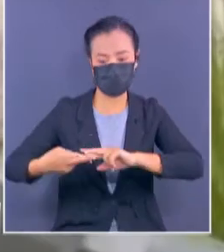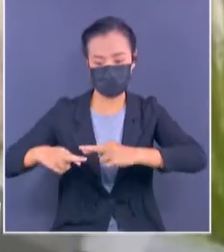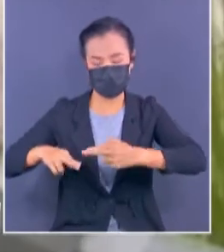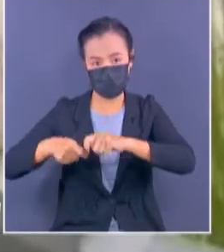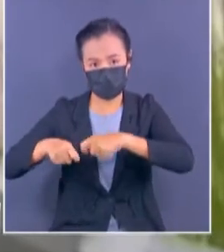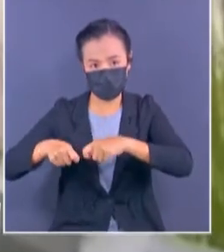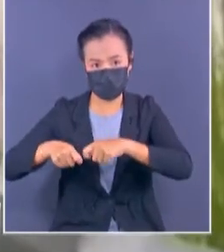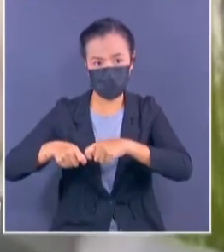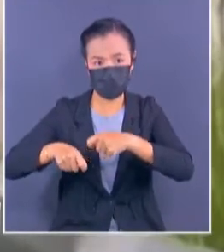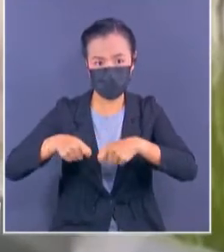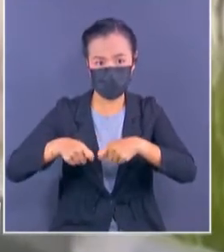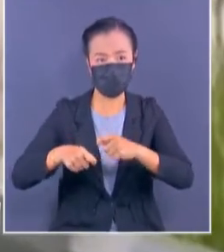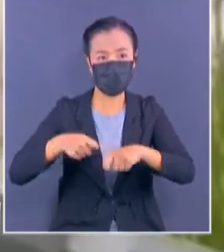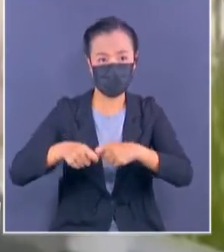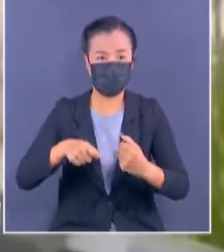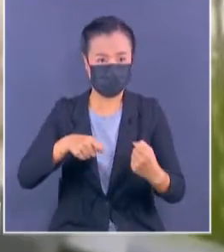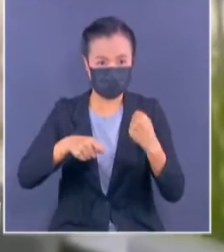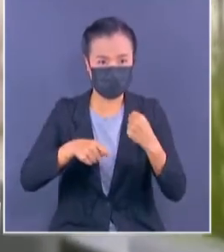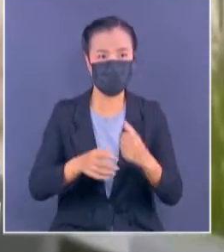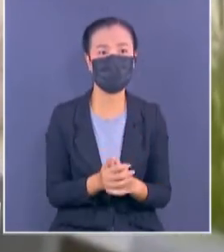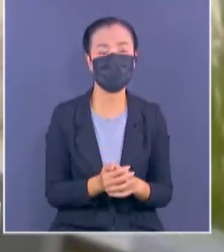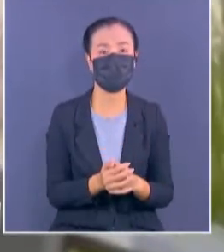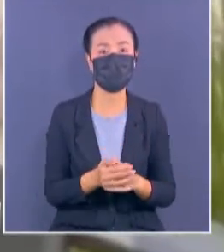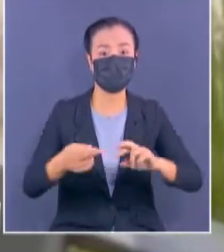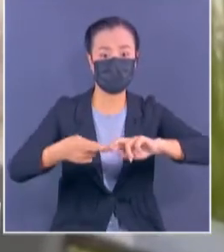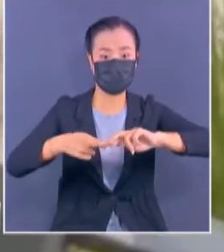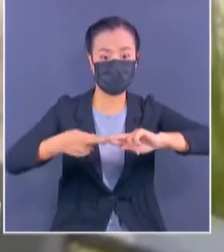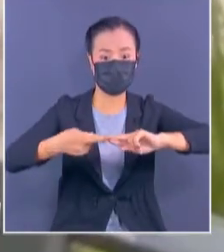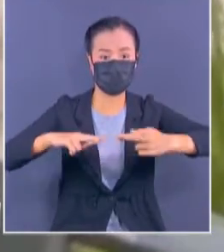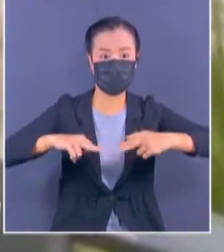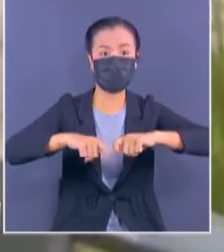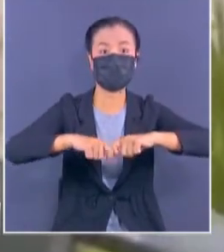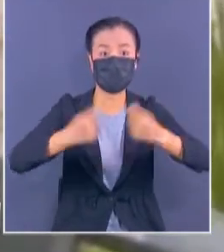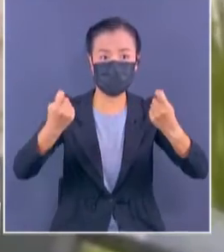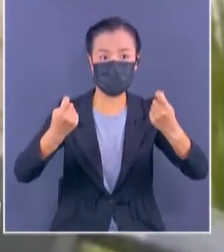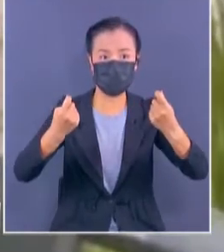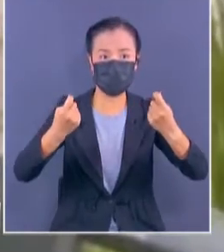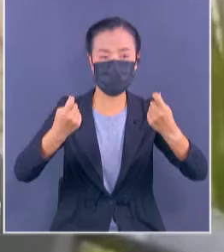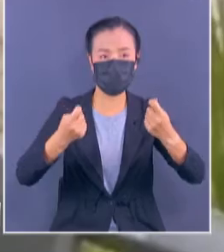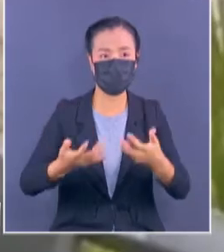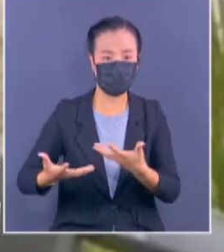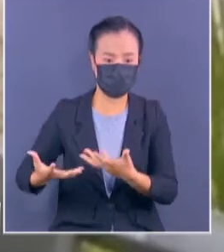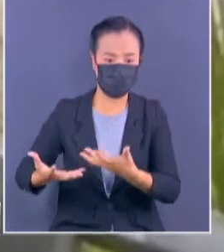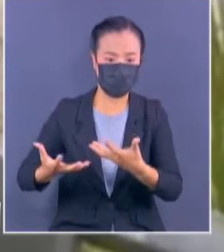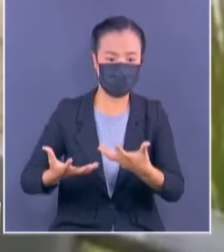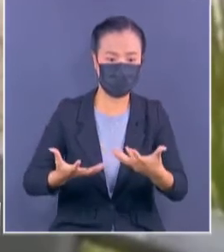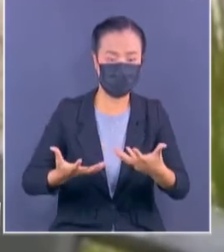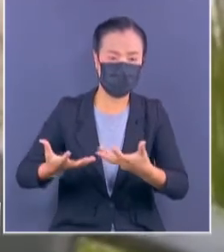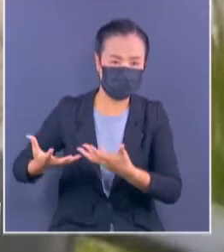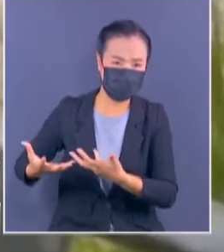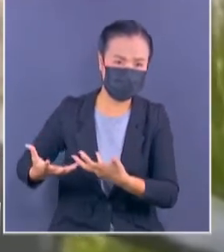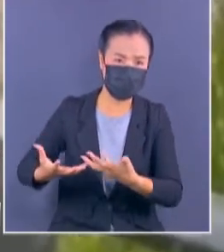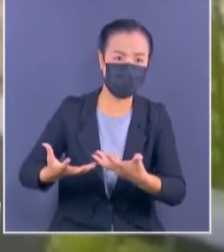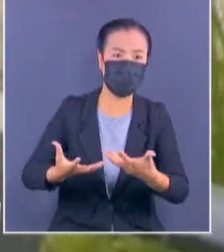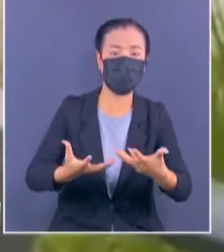แพกระชังปลาจะผูกให้แน่นปรากฏว่าเชือกขาดค่ะพอเชือกขาดก็เลยทำให้แพกระชังปลาถูกน้ำพัด